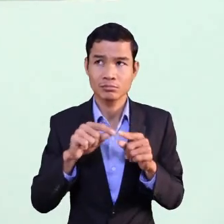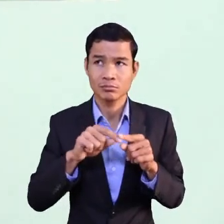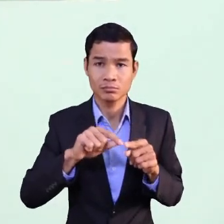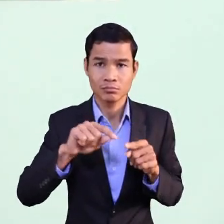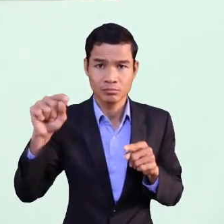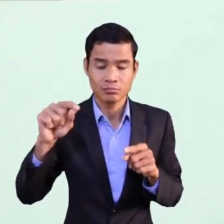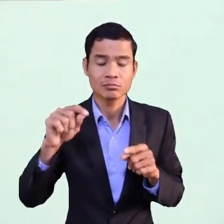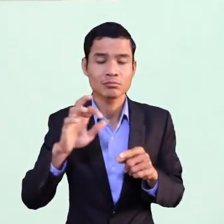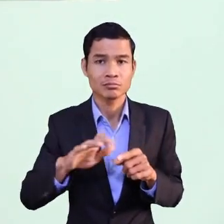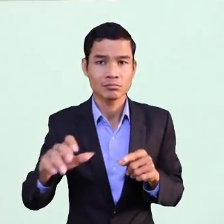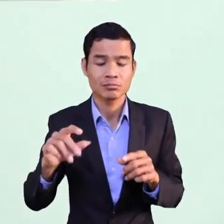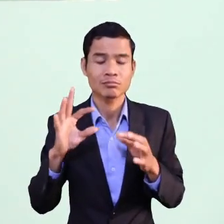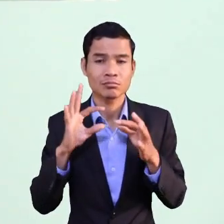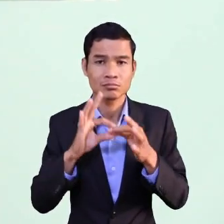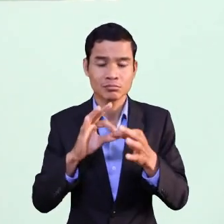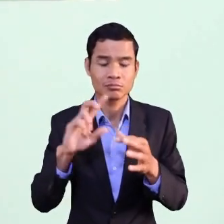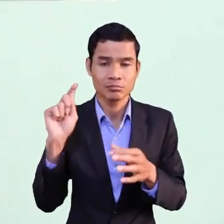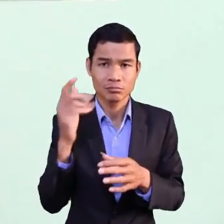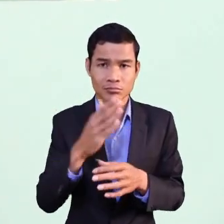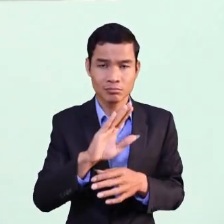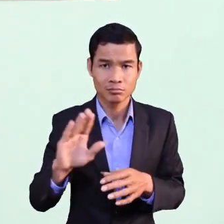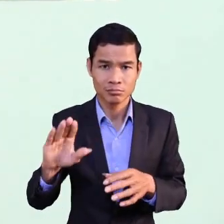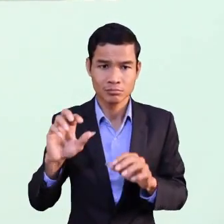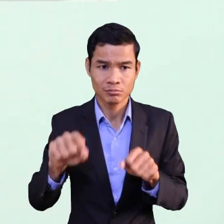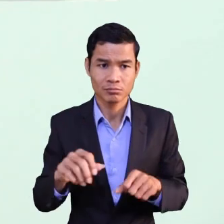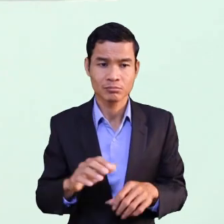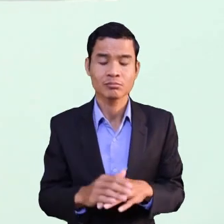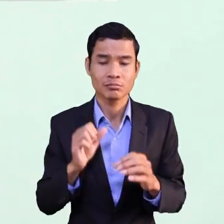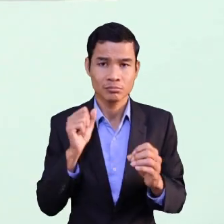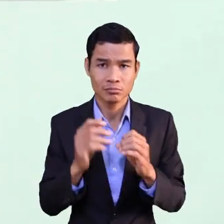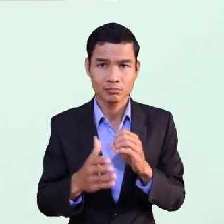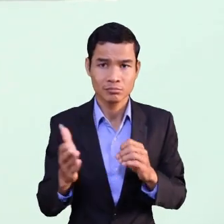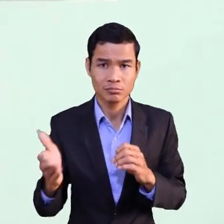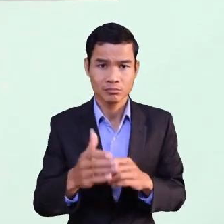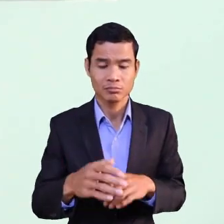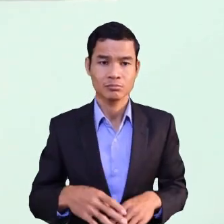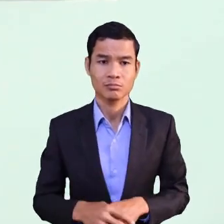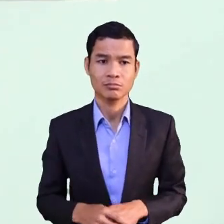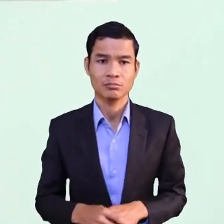ងរូបភាពដោយខ្លួនឯងចាចាប់ផ្ដើម